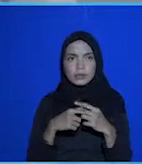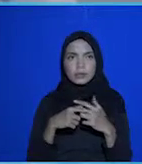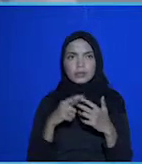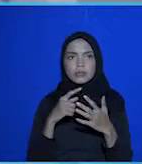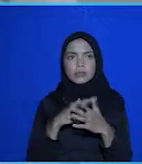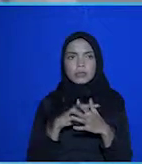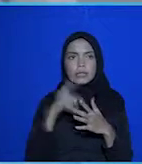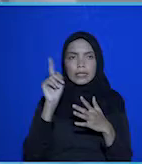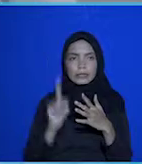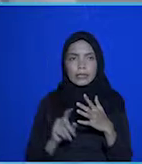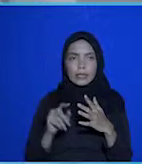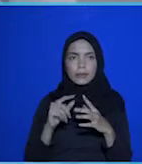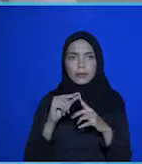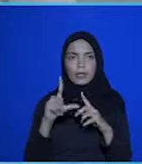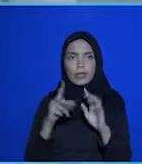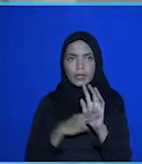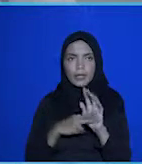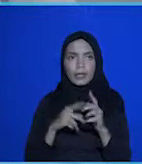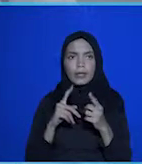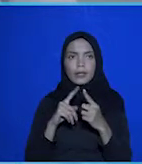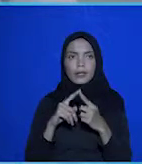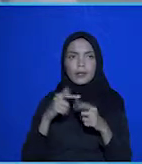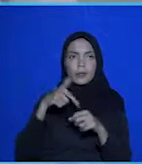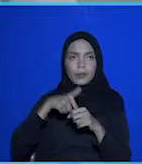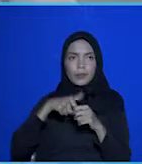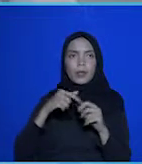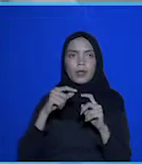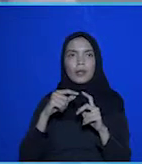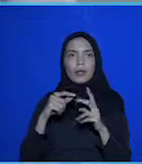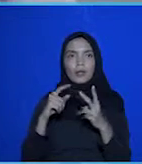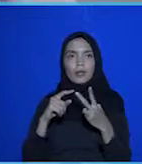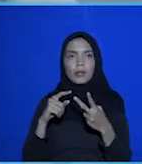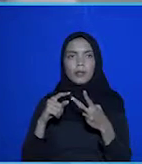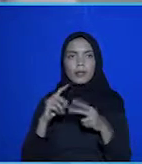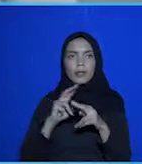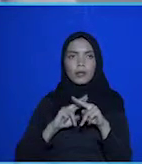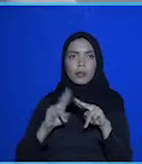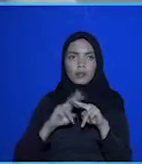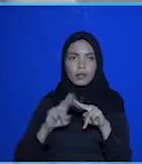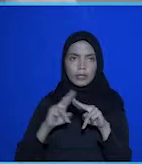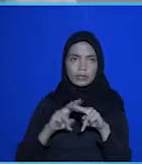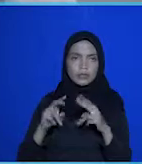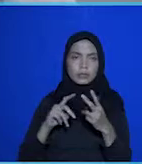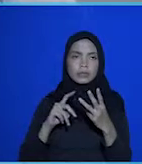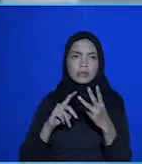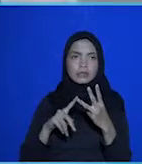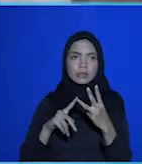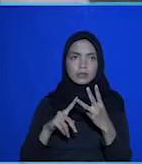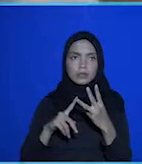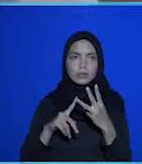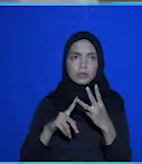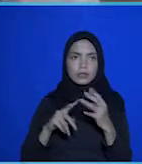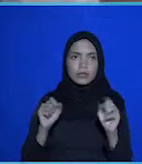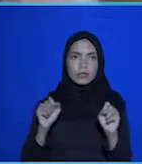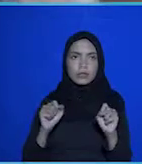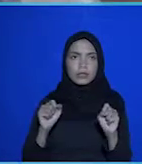Telkom. Ketersediaan listrik oleh PLN. Ketersediaan BBM oleh Pertamina. Rehabilitasi konstruksi pasca gempa oleh BUMN.